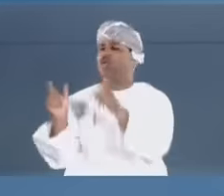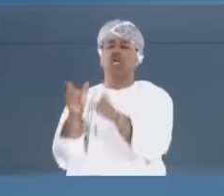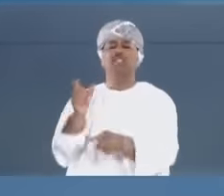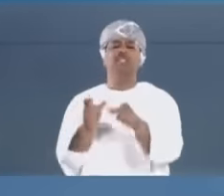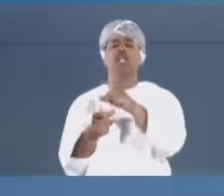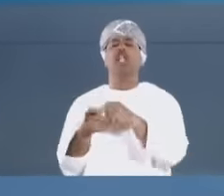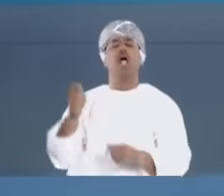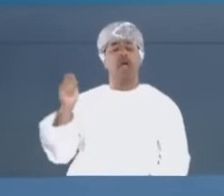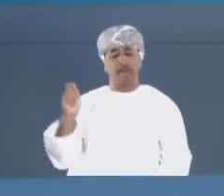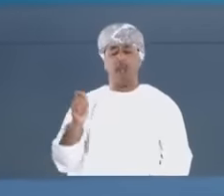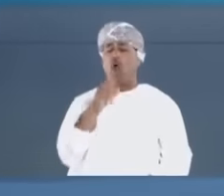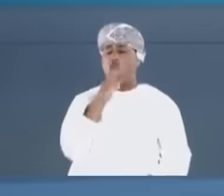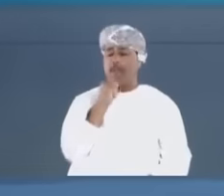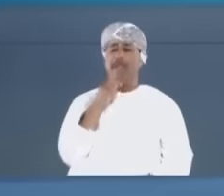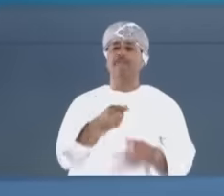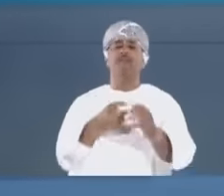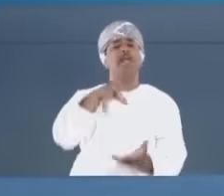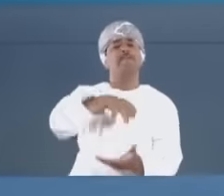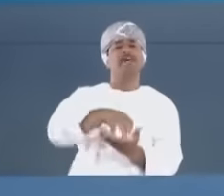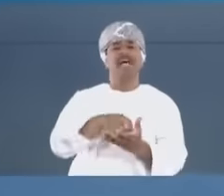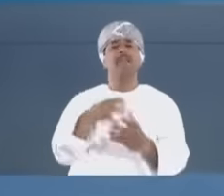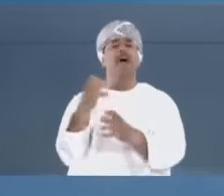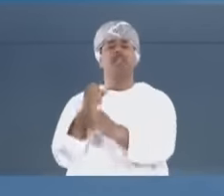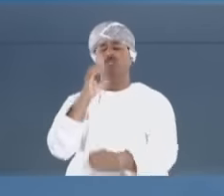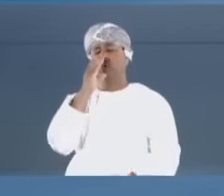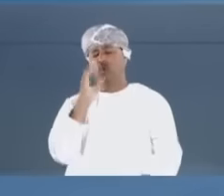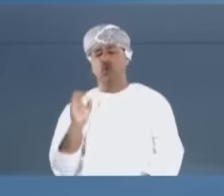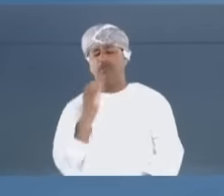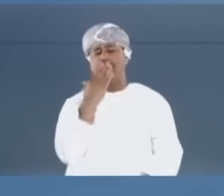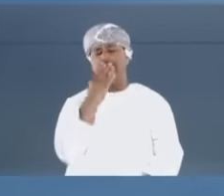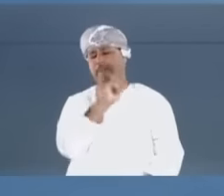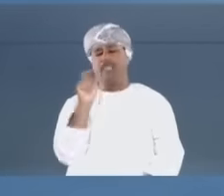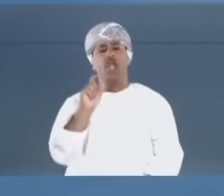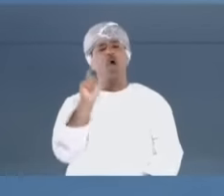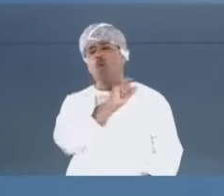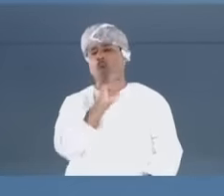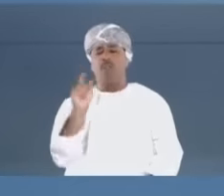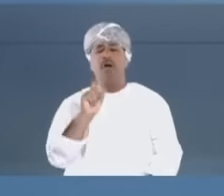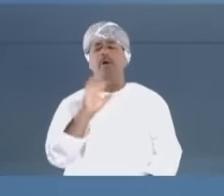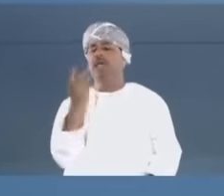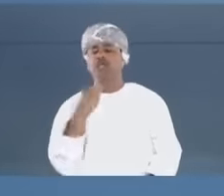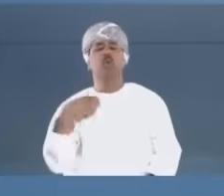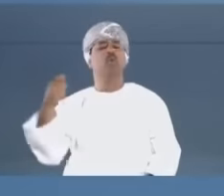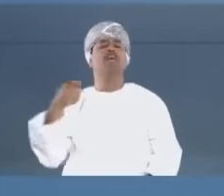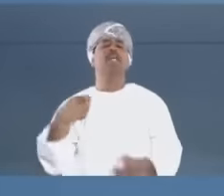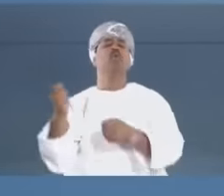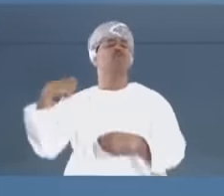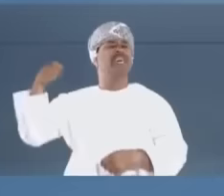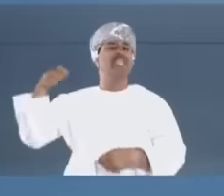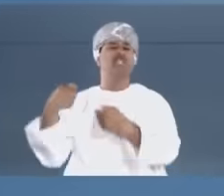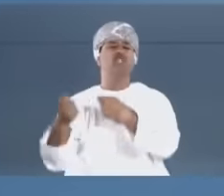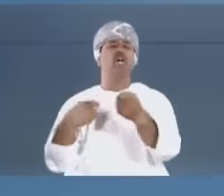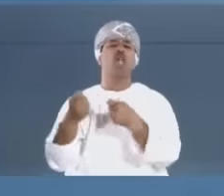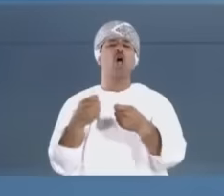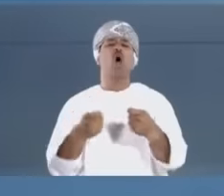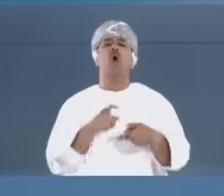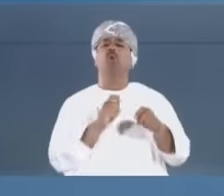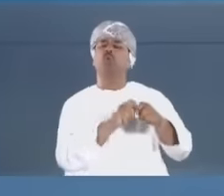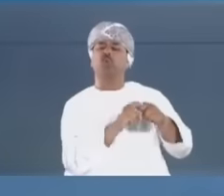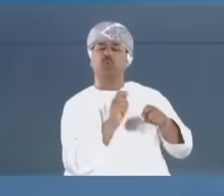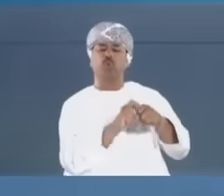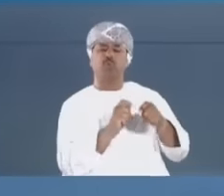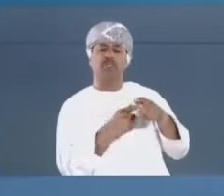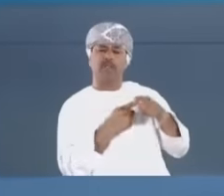بالسلطنة حول المنطقة اللوجستية بمحافظة جنوب الباطنة أبرز جهود وزارة التجارة والصناعة خلال الفترة